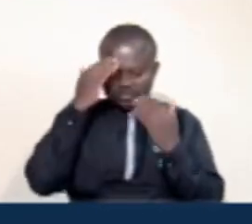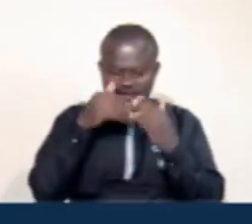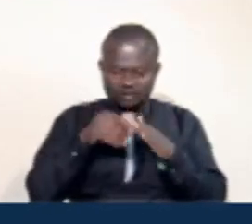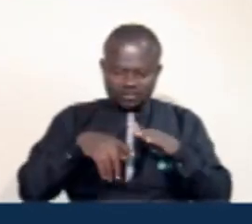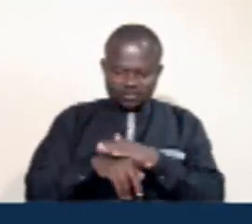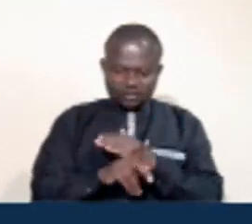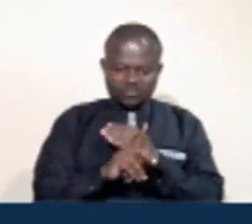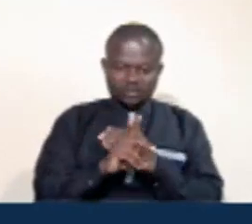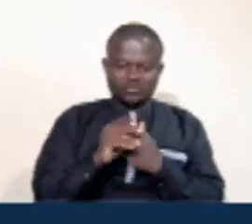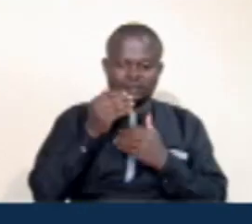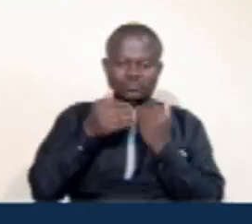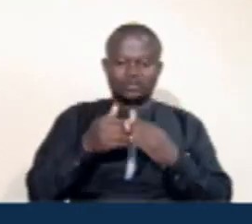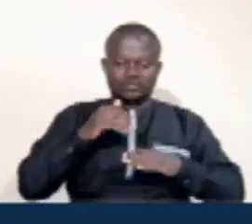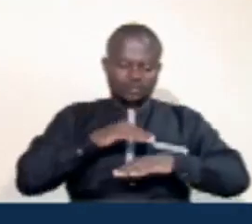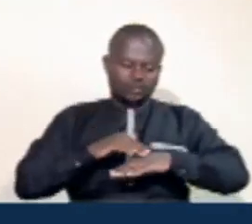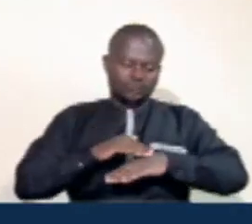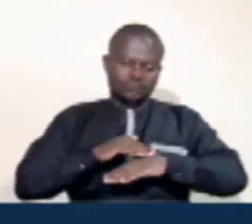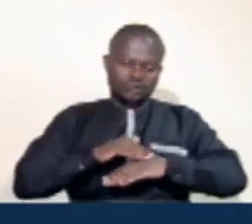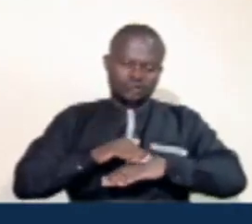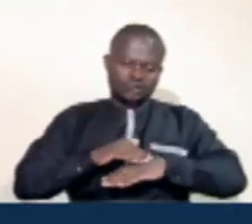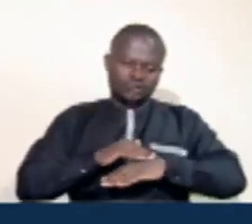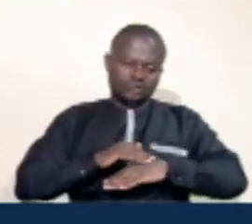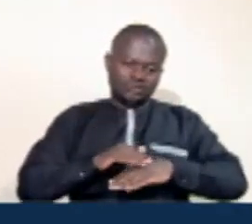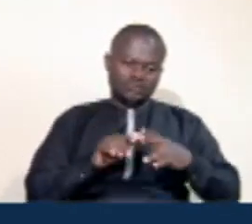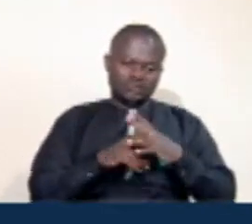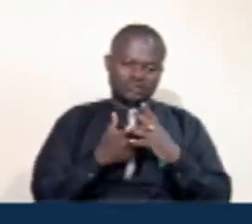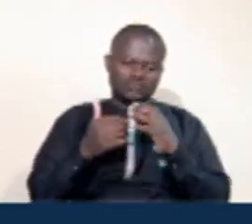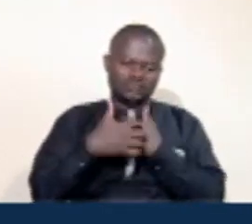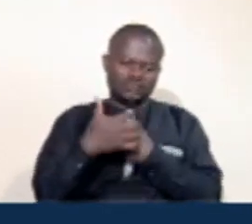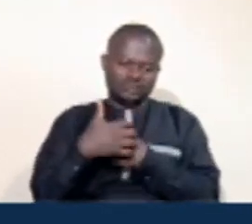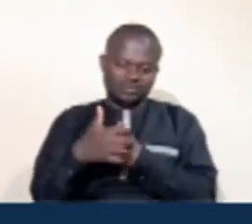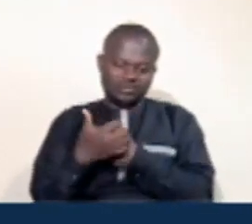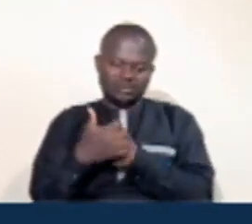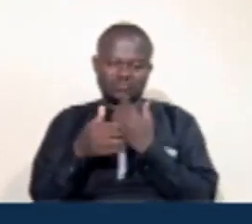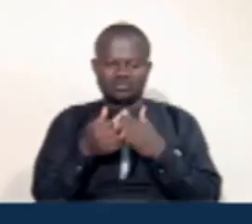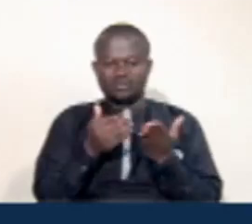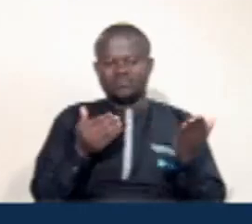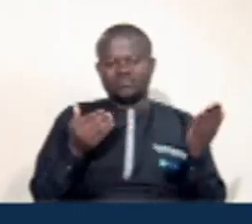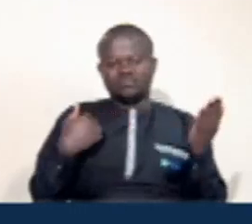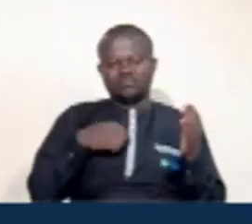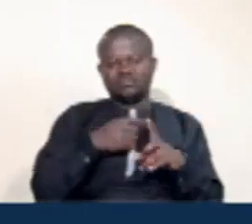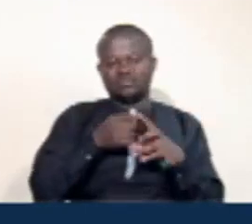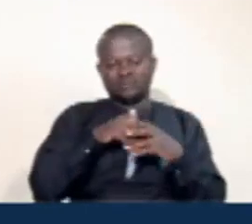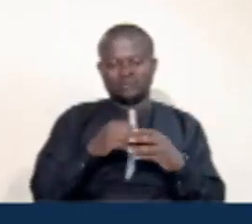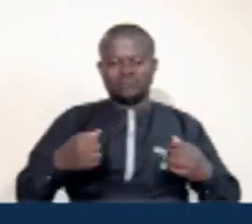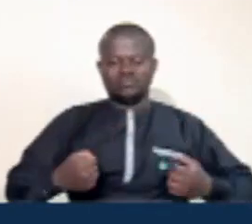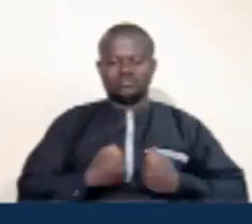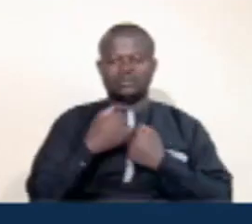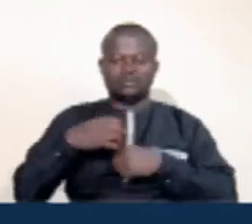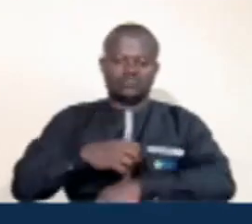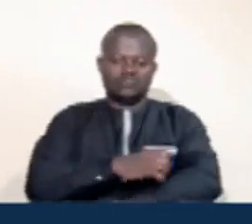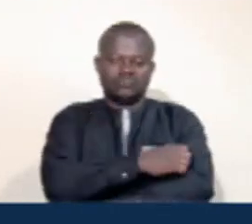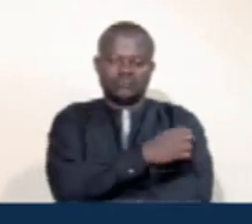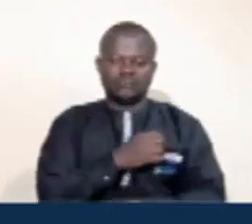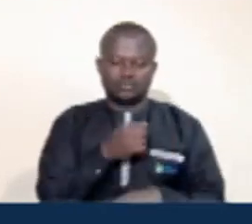ryinjira ugasanga umubiri uratukuye uruhu rugatukura rugatangira gucika ibisebe ugasanga niho haviyemo zangaruka za kanseri